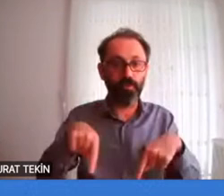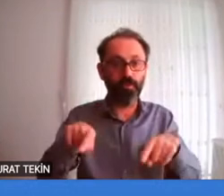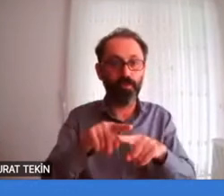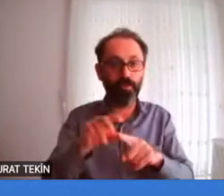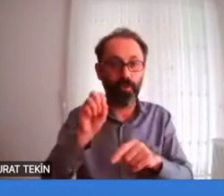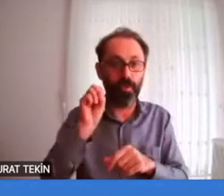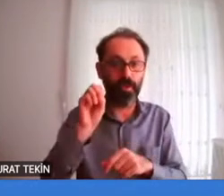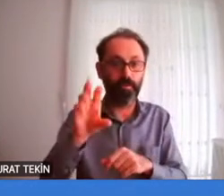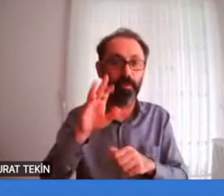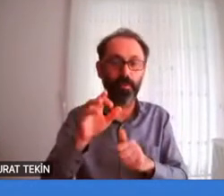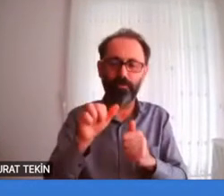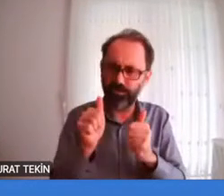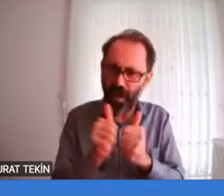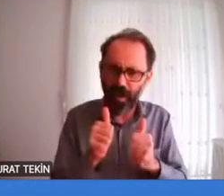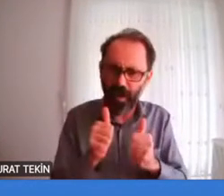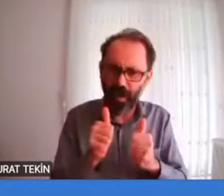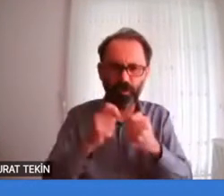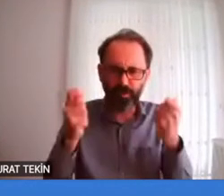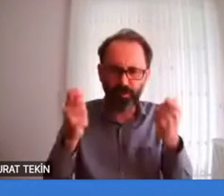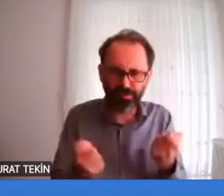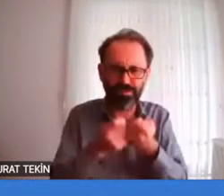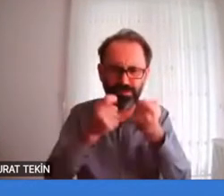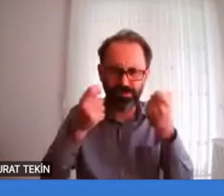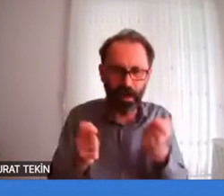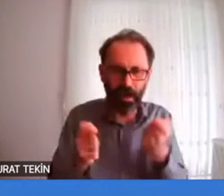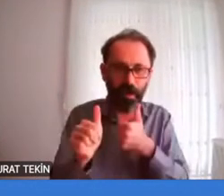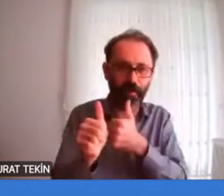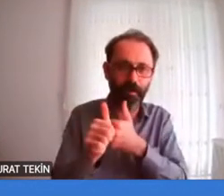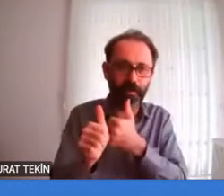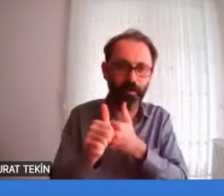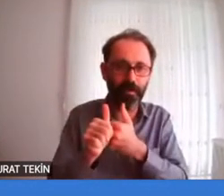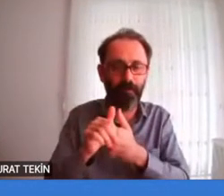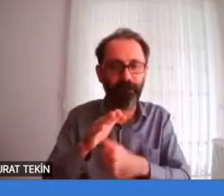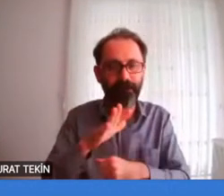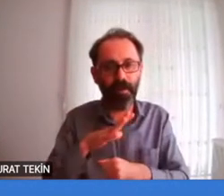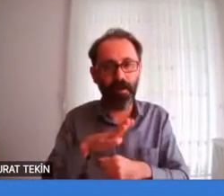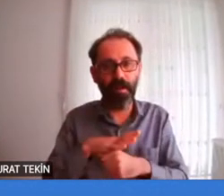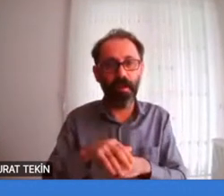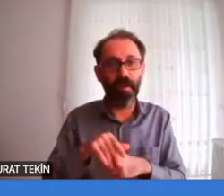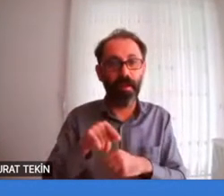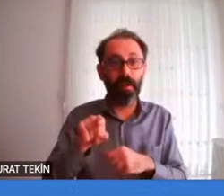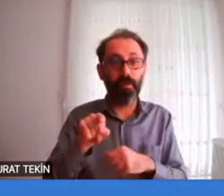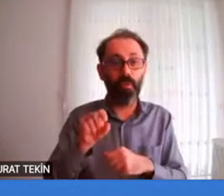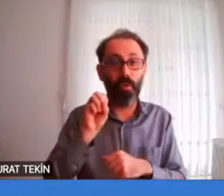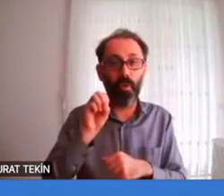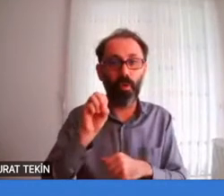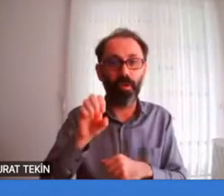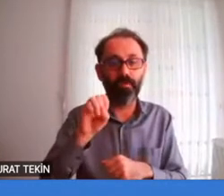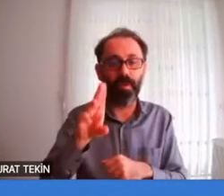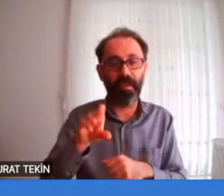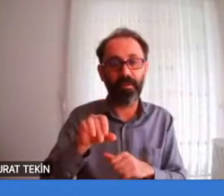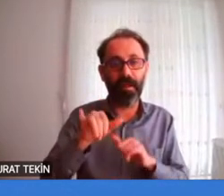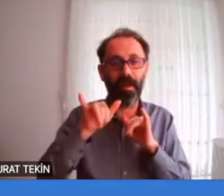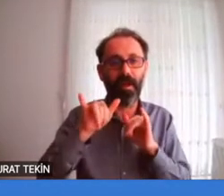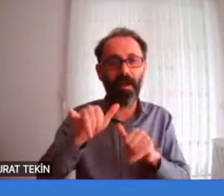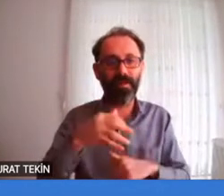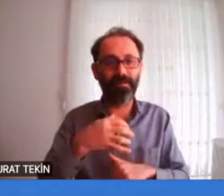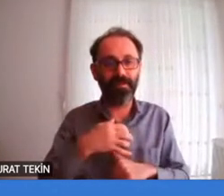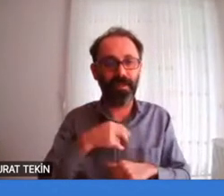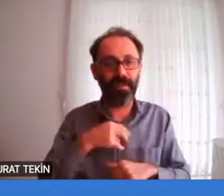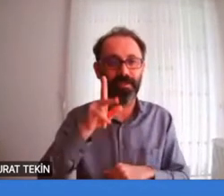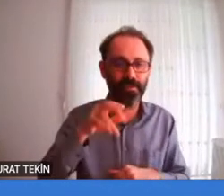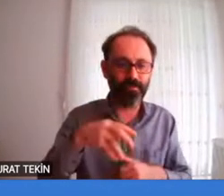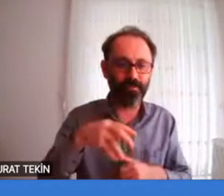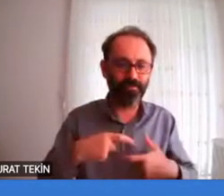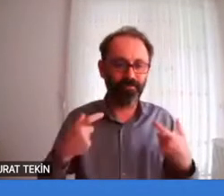yani bize de çok çalışıyoruz, çok istiyoruz o zamanlarda da. Ama hocalarımız hep kendilerini geliştirmek zorunda kalıyor. Çünkü bizlere daha çok bir şey katabilmek